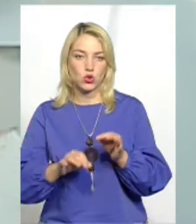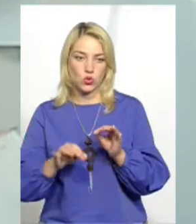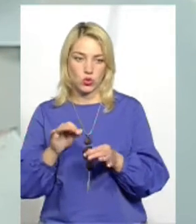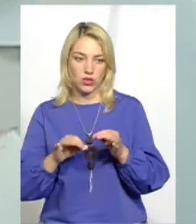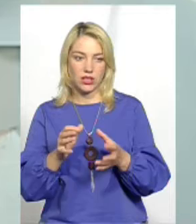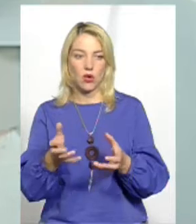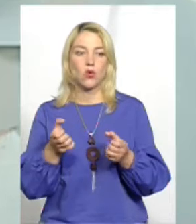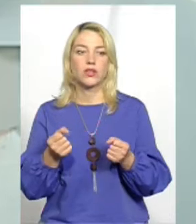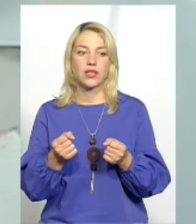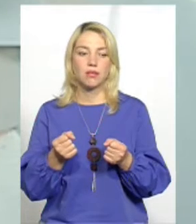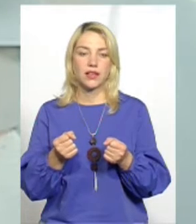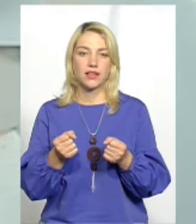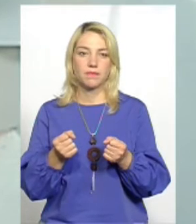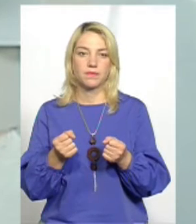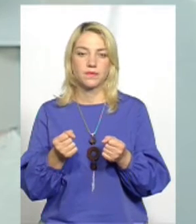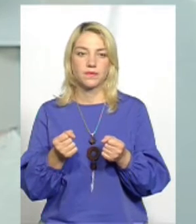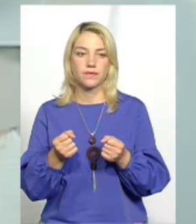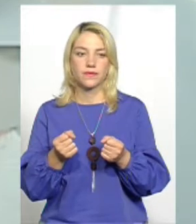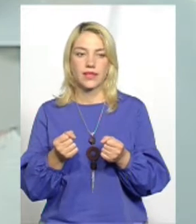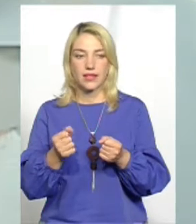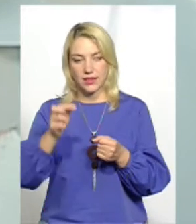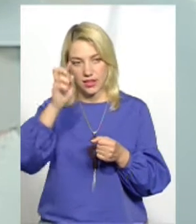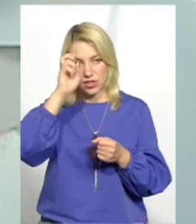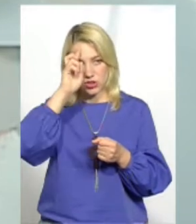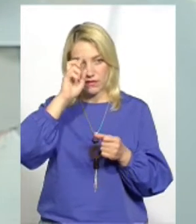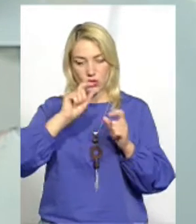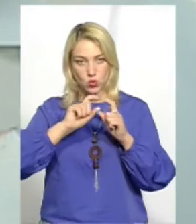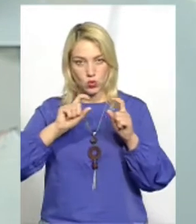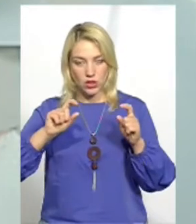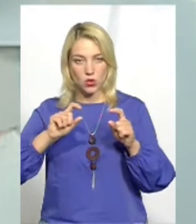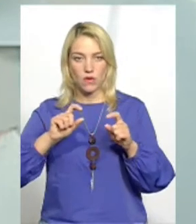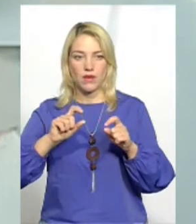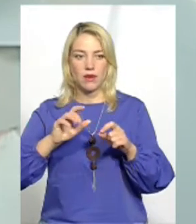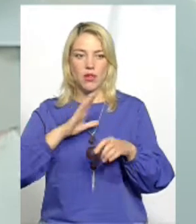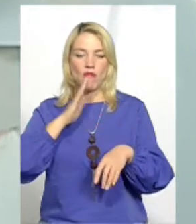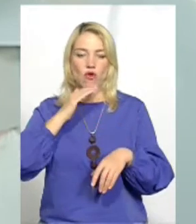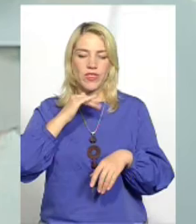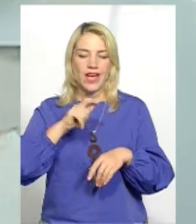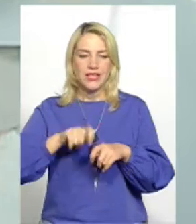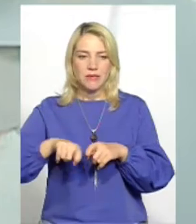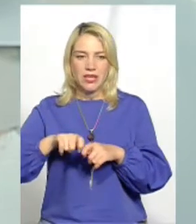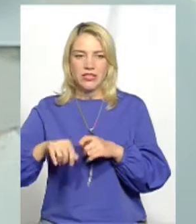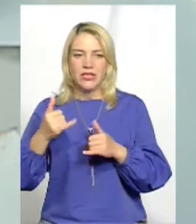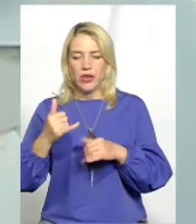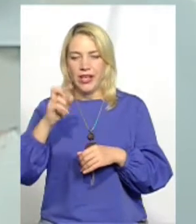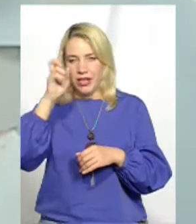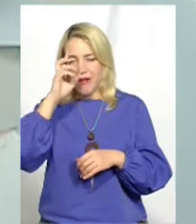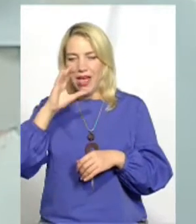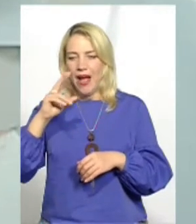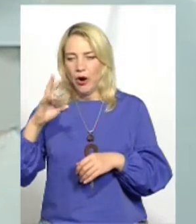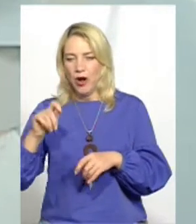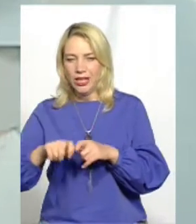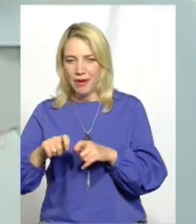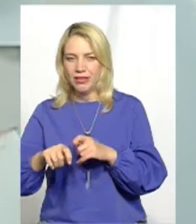суди отримали як державні установи, скажімо, тоді водна інспекція, як сьогодні державна екологічна інспекція,